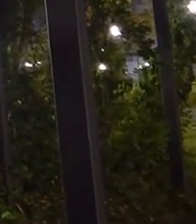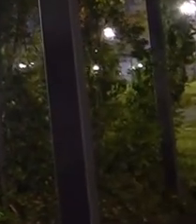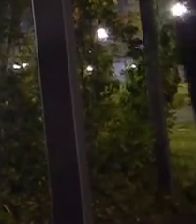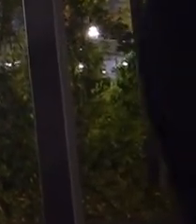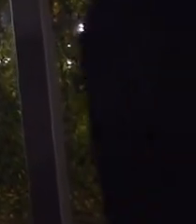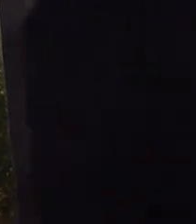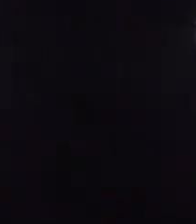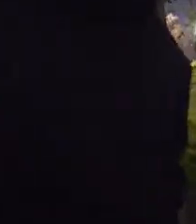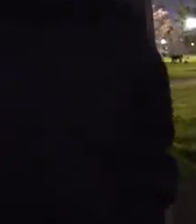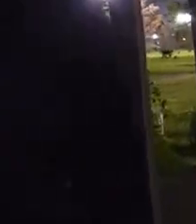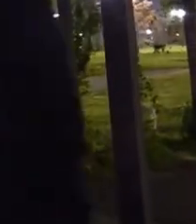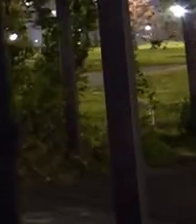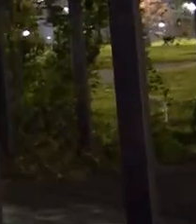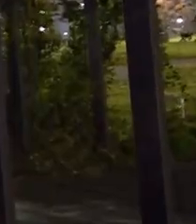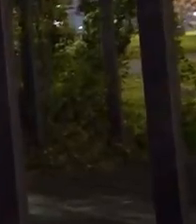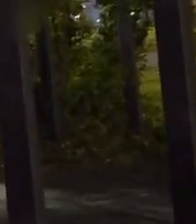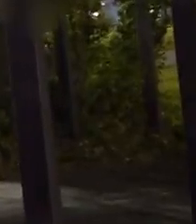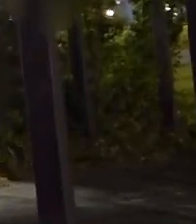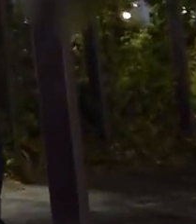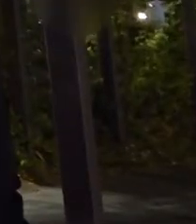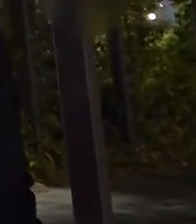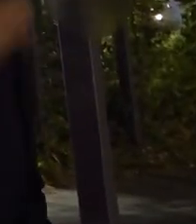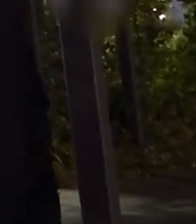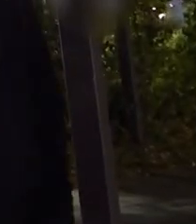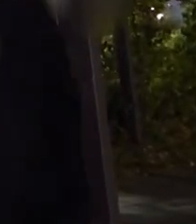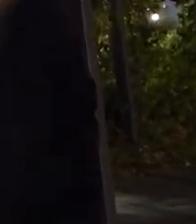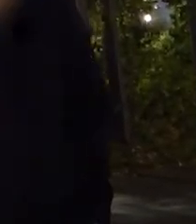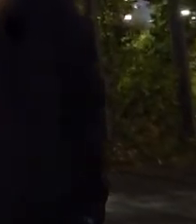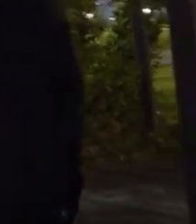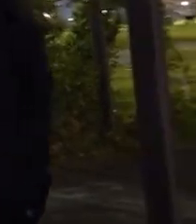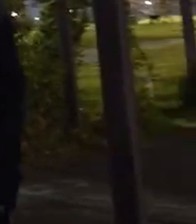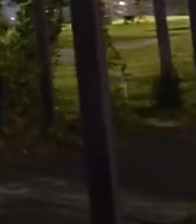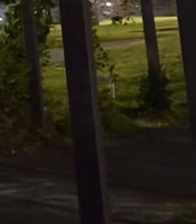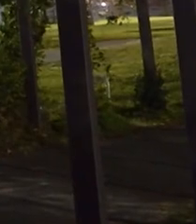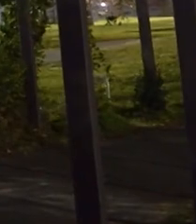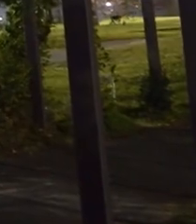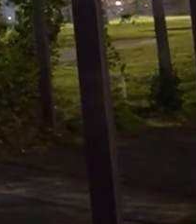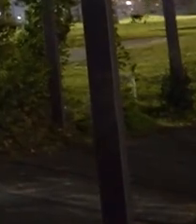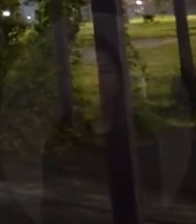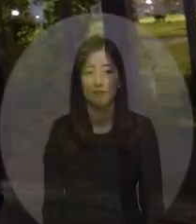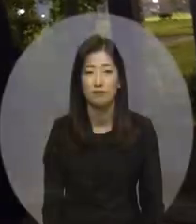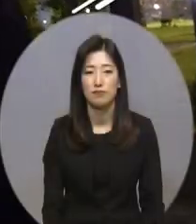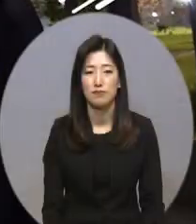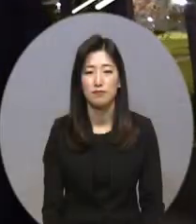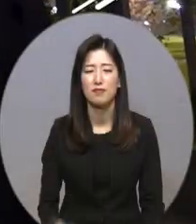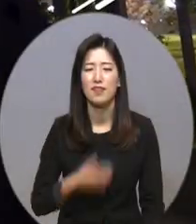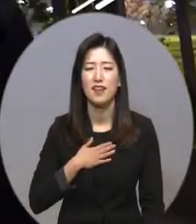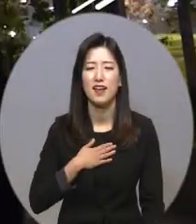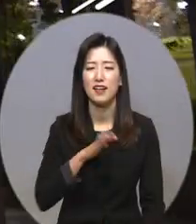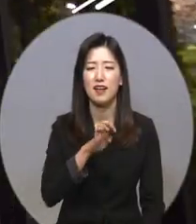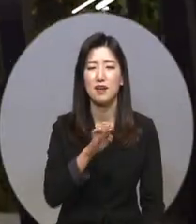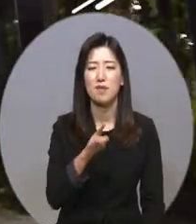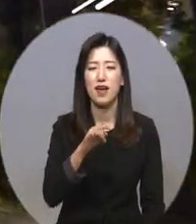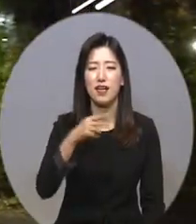wep 키 안 정보로 뭐 페이드 친기 아니까